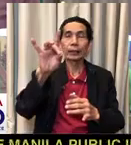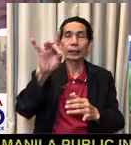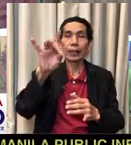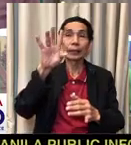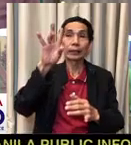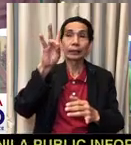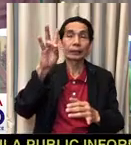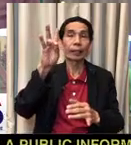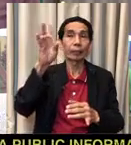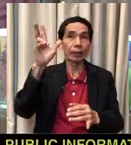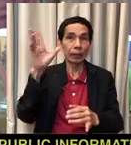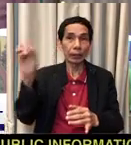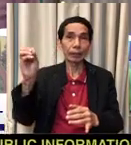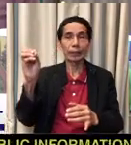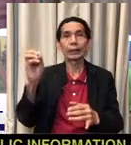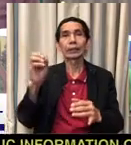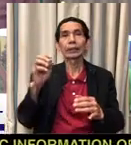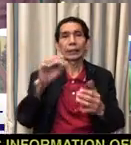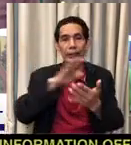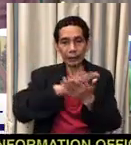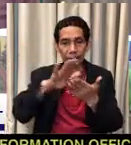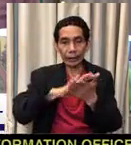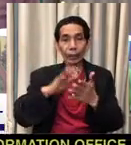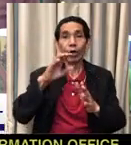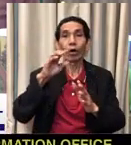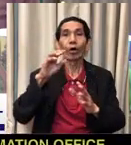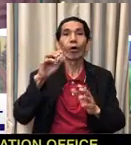870 na clearing operation.